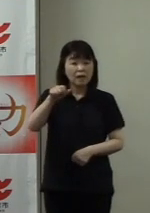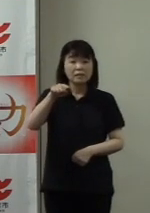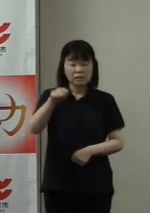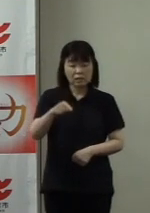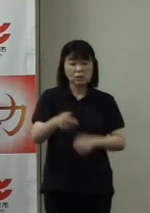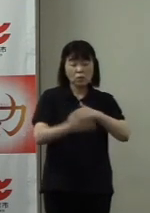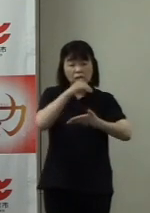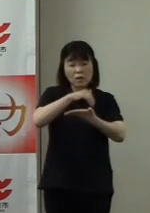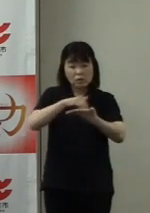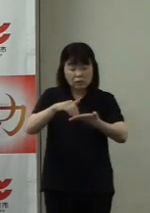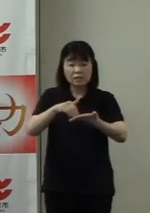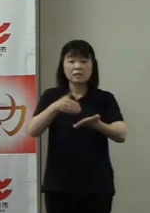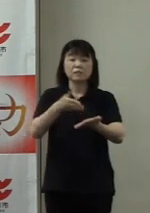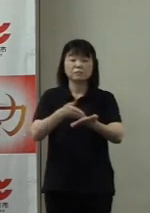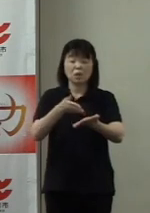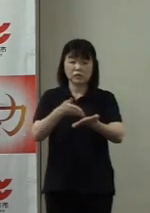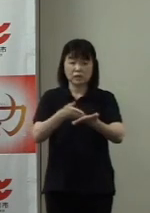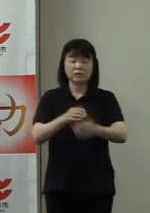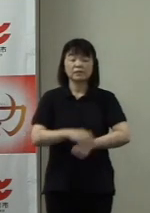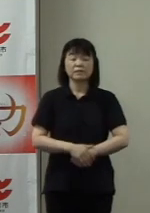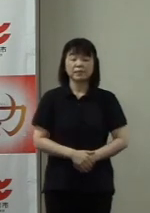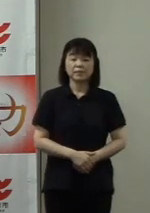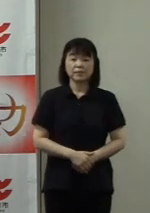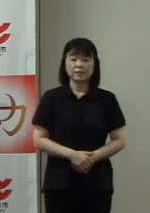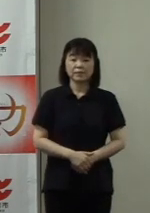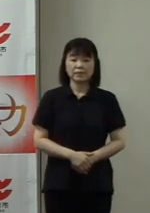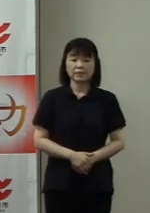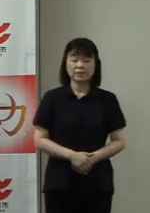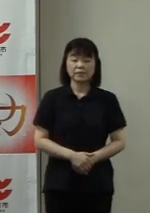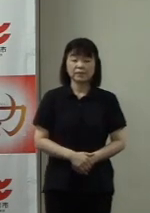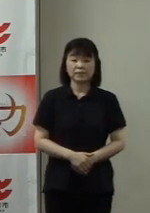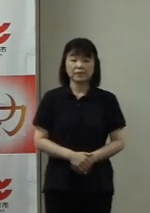を先に説明させてもらいたいというふうに思います。